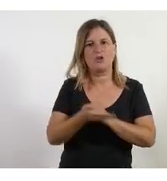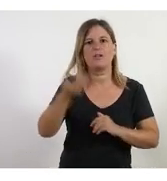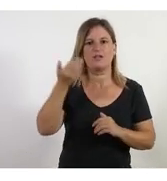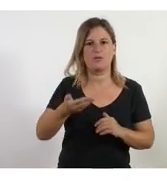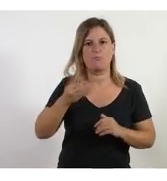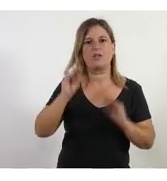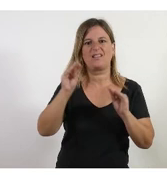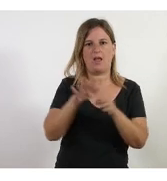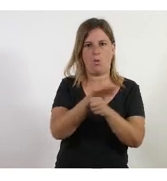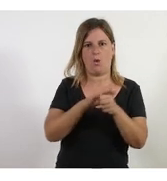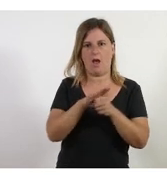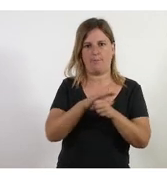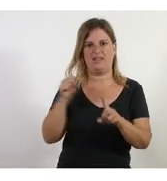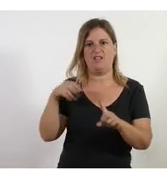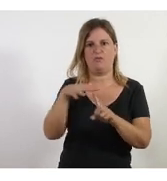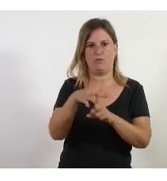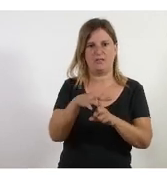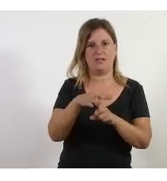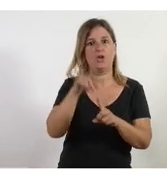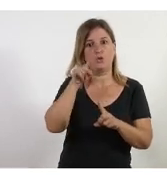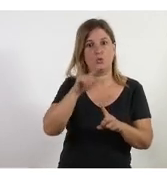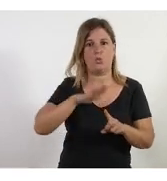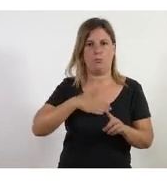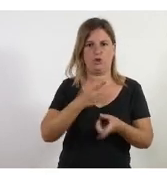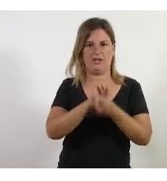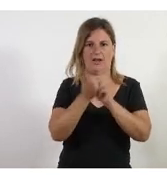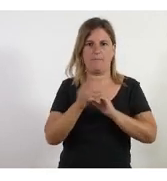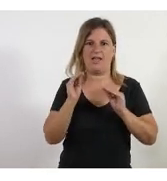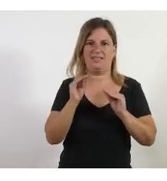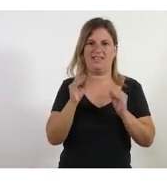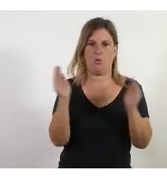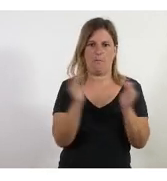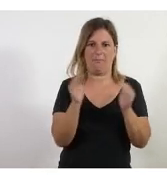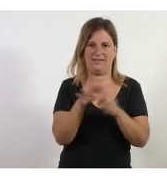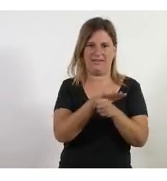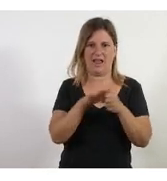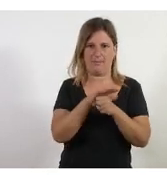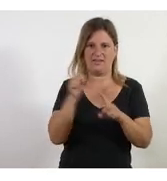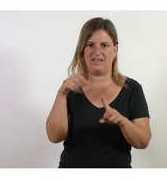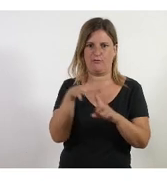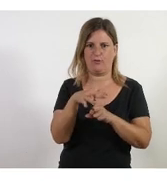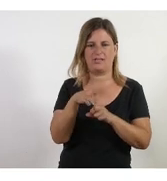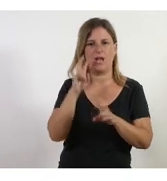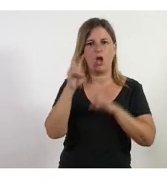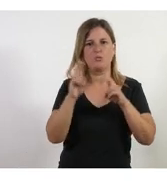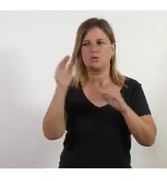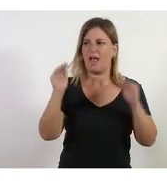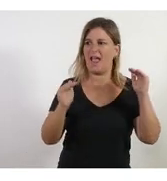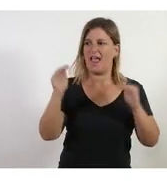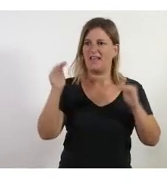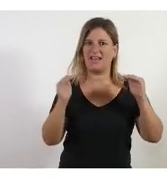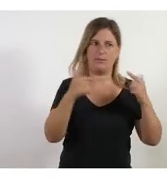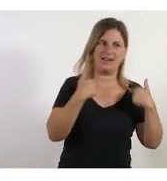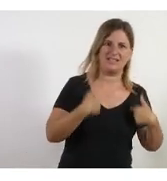Marta. O sigui, tu pots canviar el teu petit àmbit d'influència equilibrant la part del fer i el